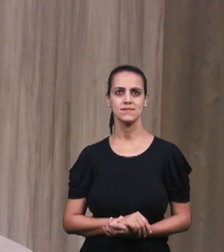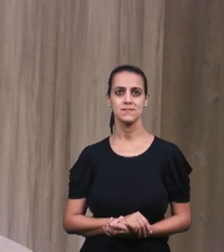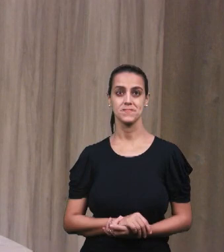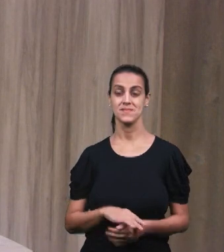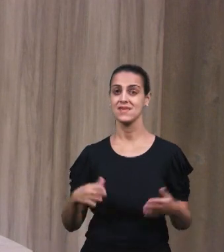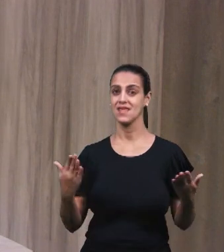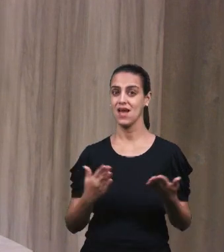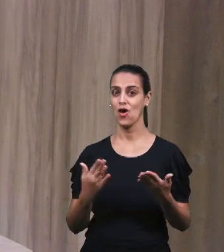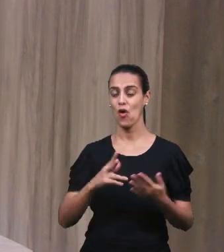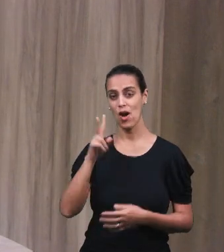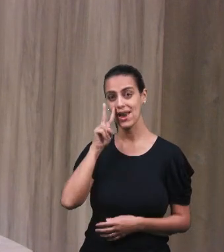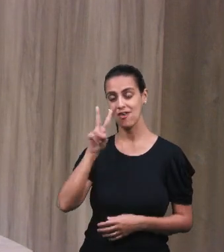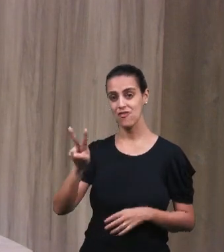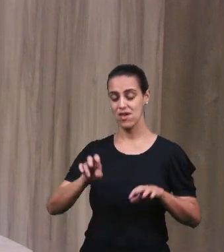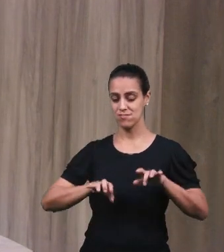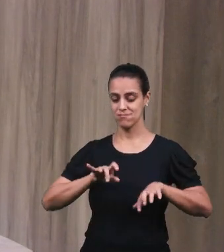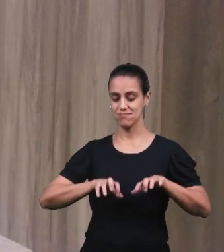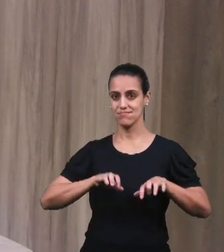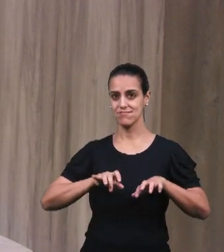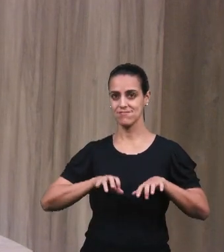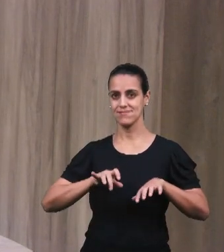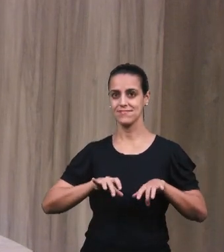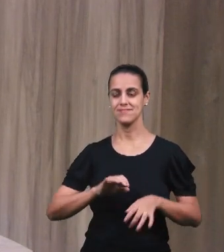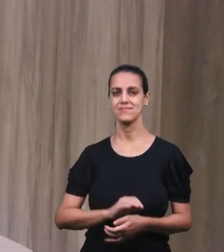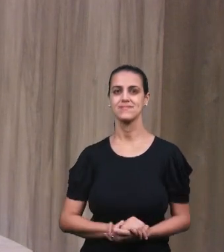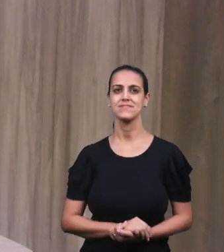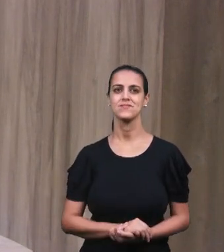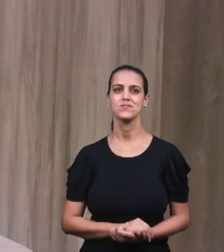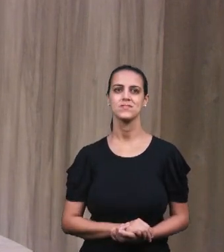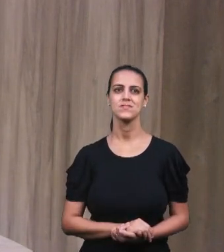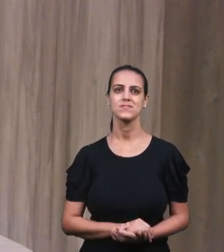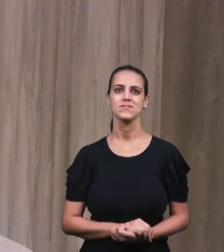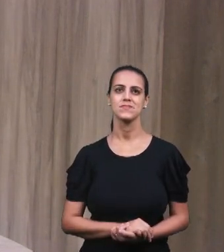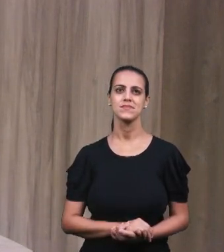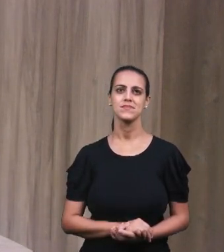Maintenant, nous allons voir dans la mélodica.